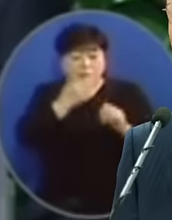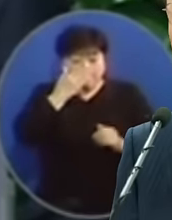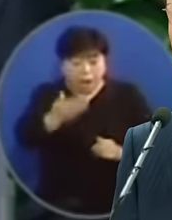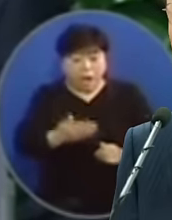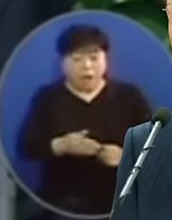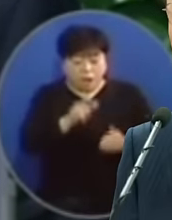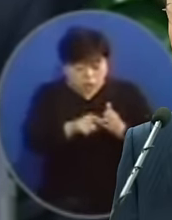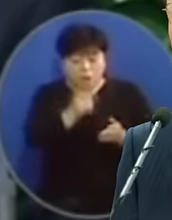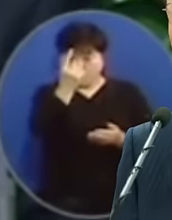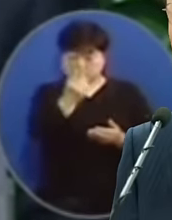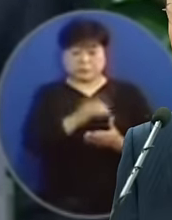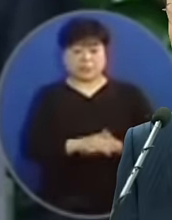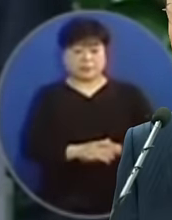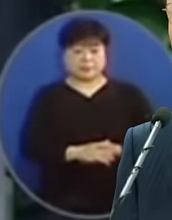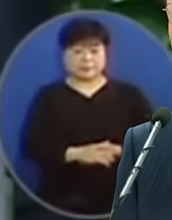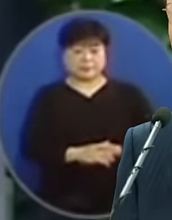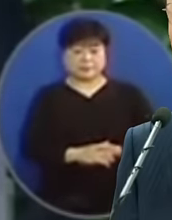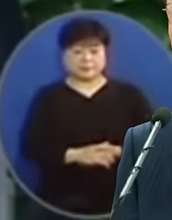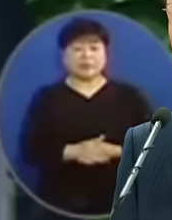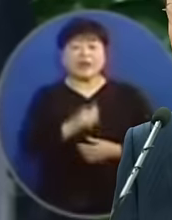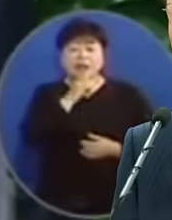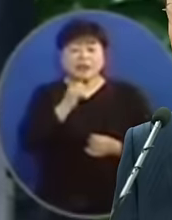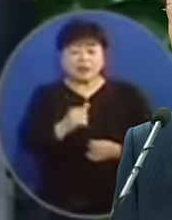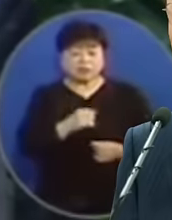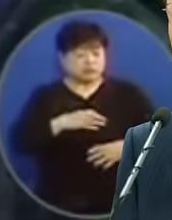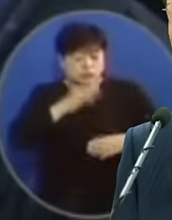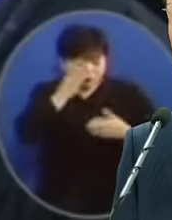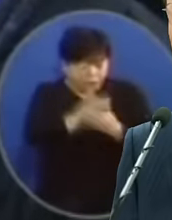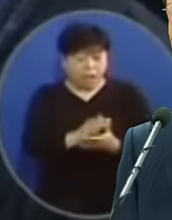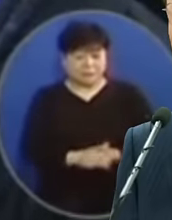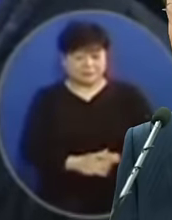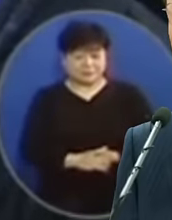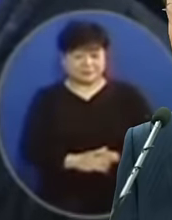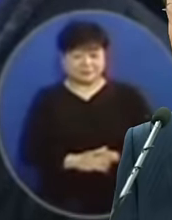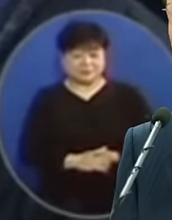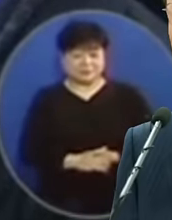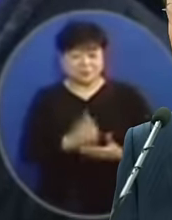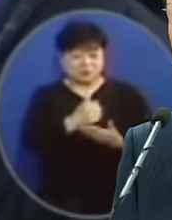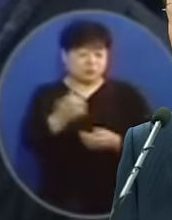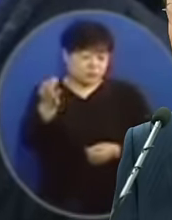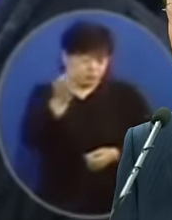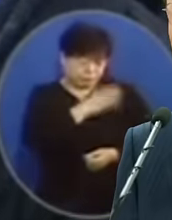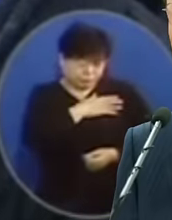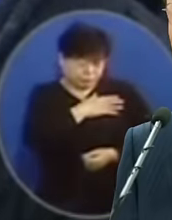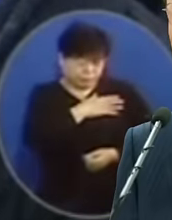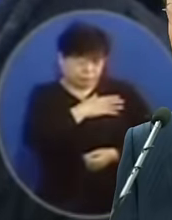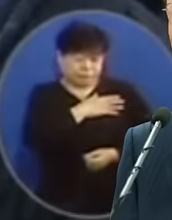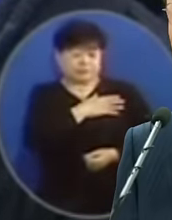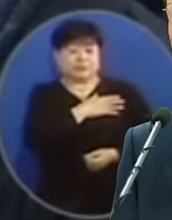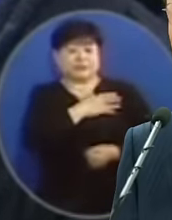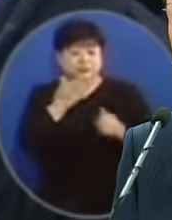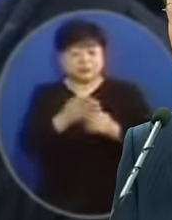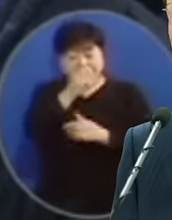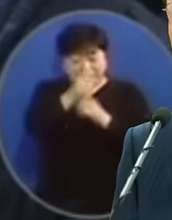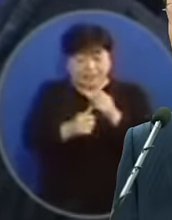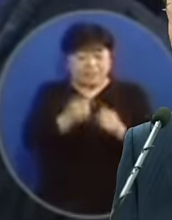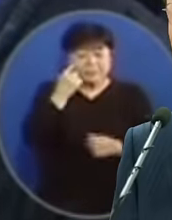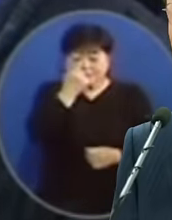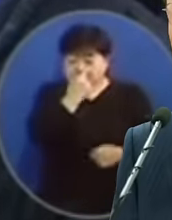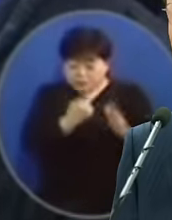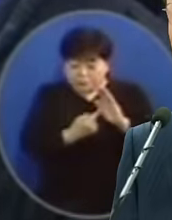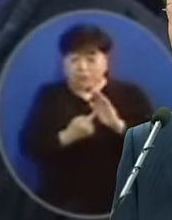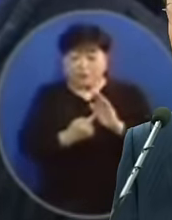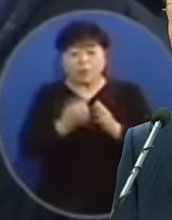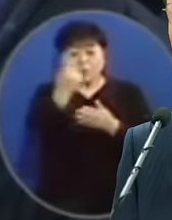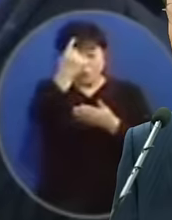기회가 온 것인 것입니다. 가난한 것 두려워하지 마십시오. 가난한 사람을 부욕해낸 하나님이 증명하기